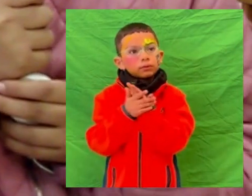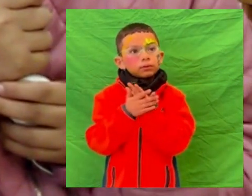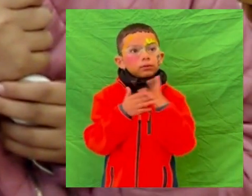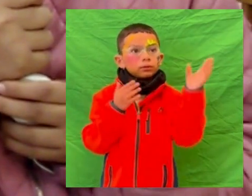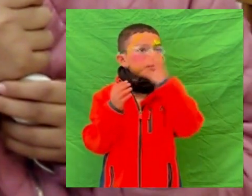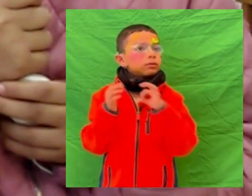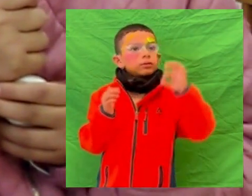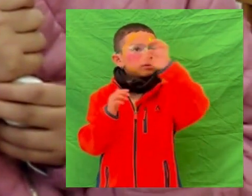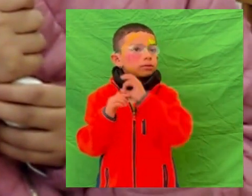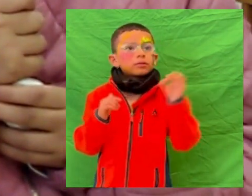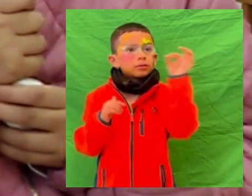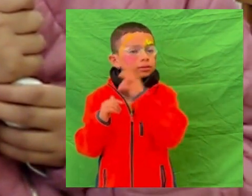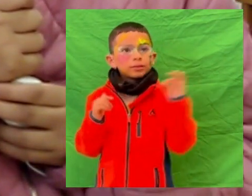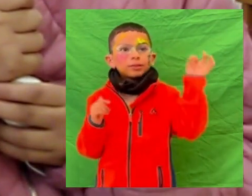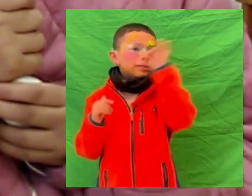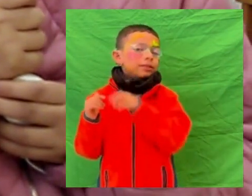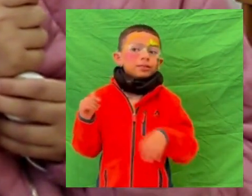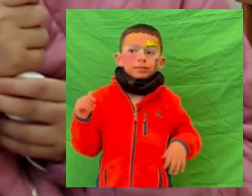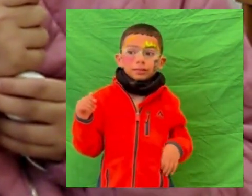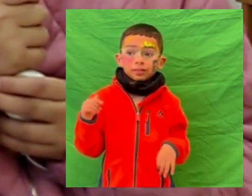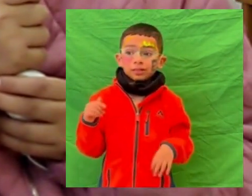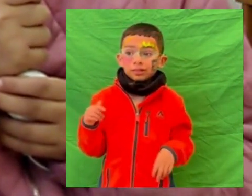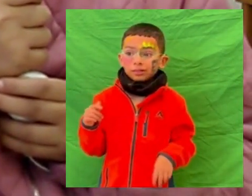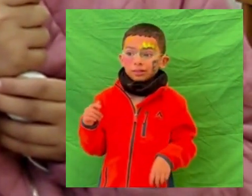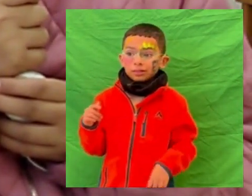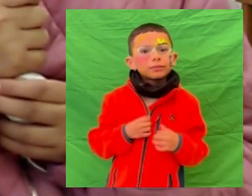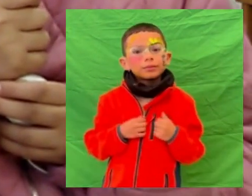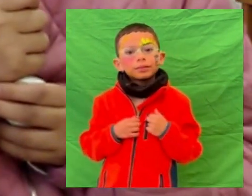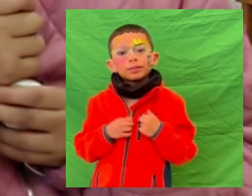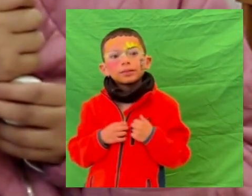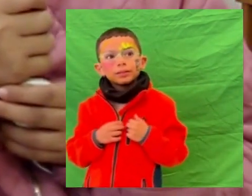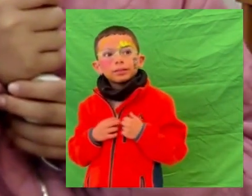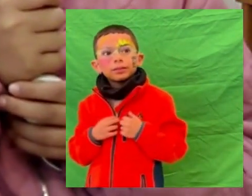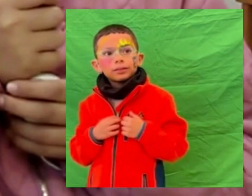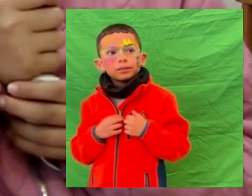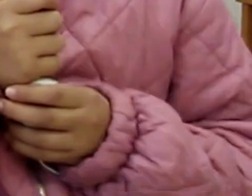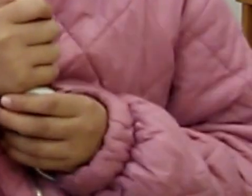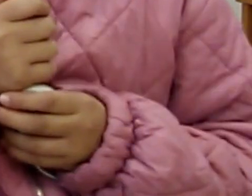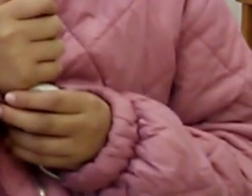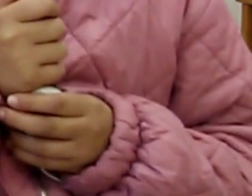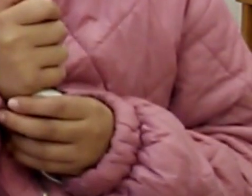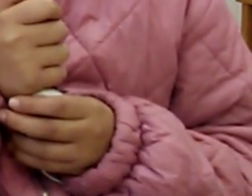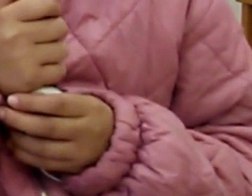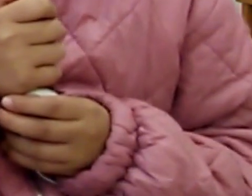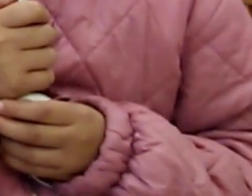Agur eta ongi izan.